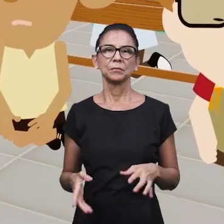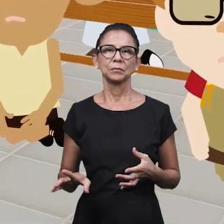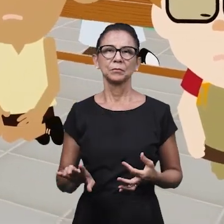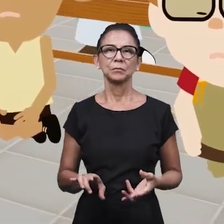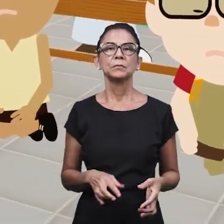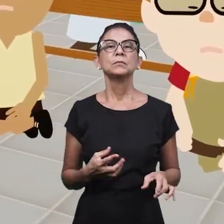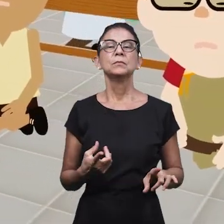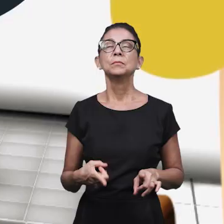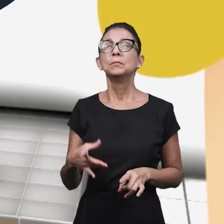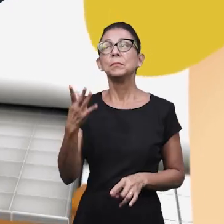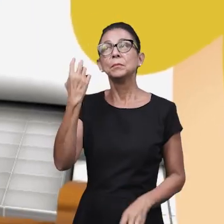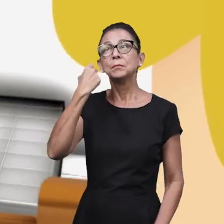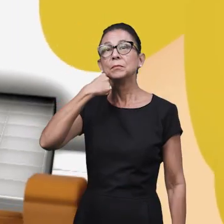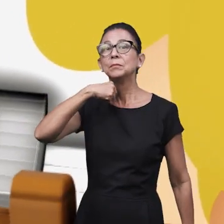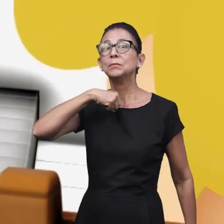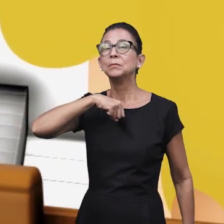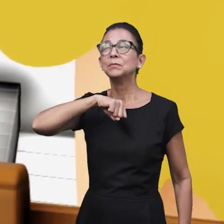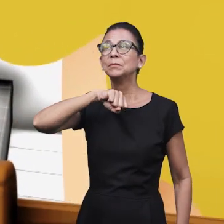ouvir.